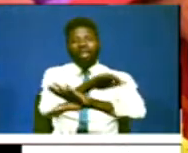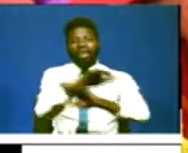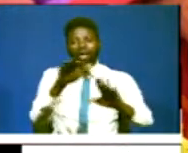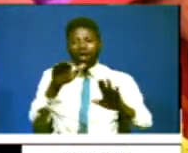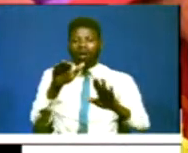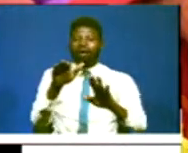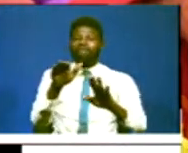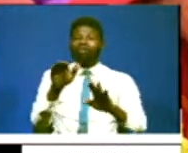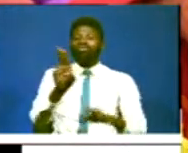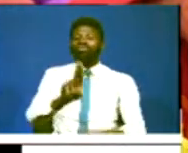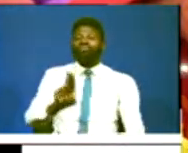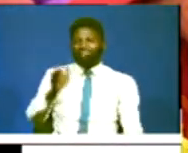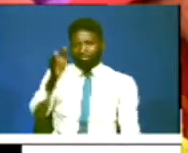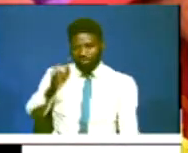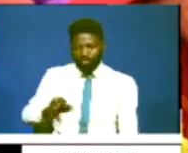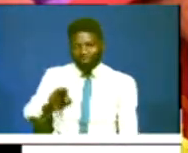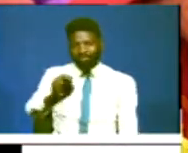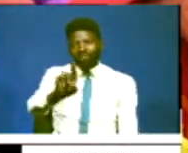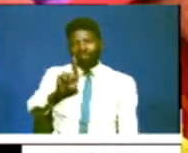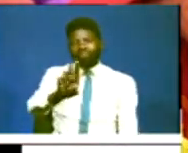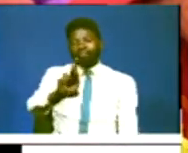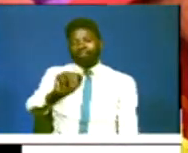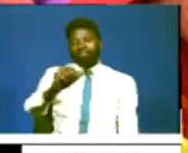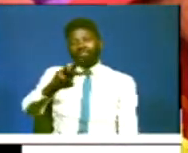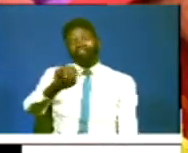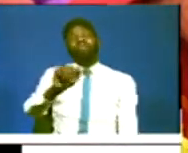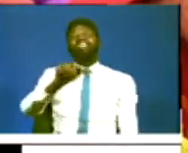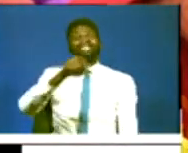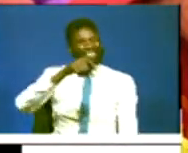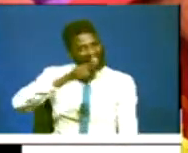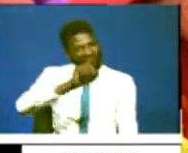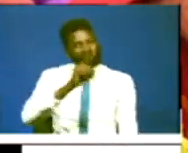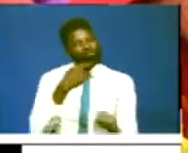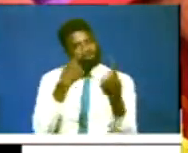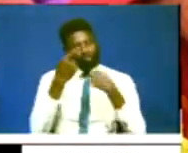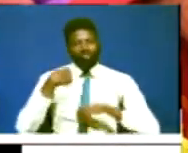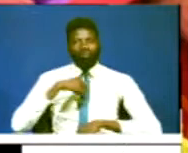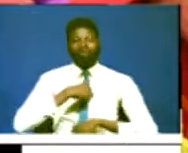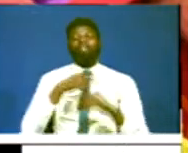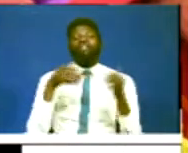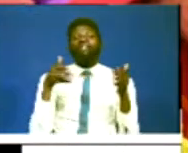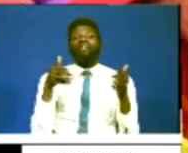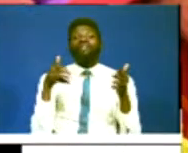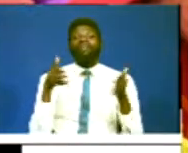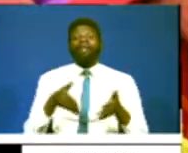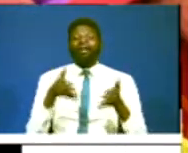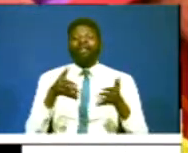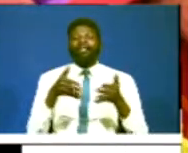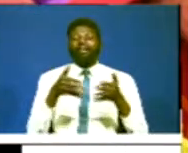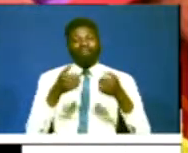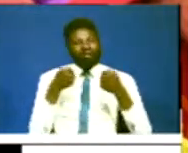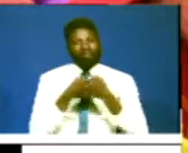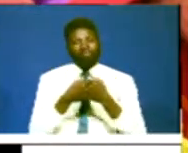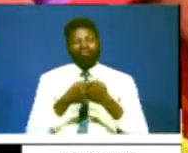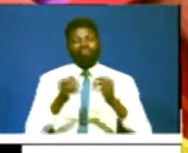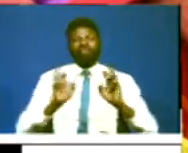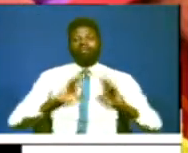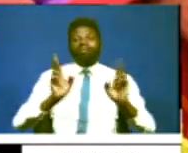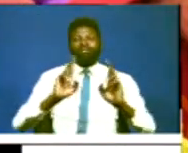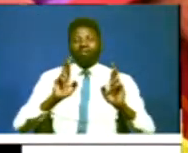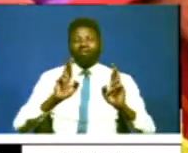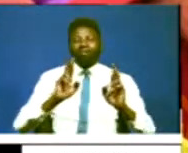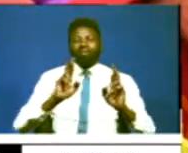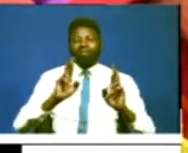Daragua. Talk yourself. And we are here. Tumanyana na wewe. Uyu William Ruto,